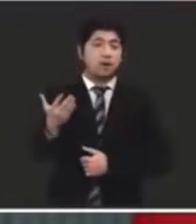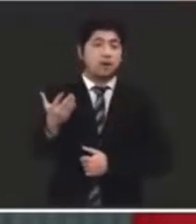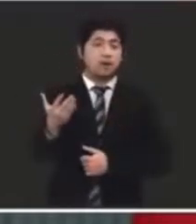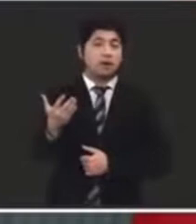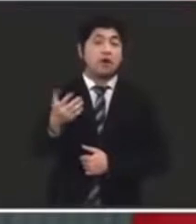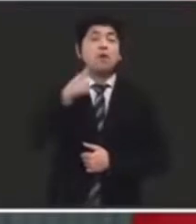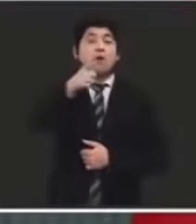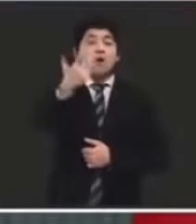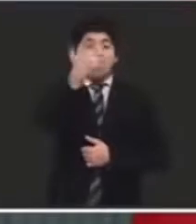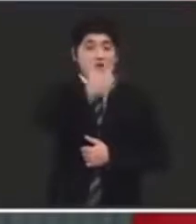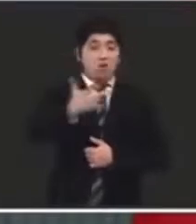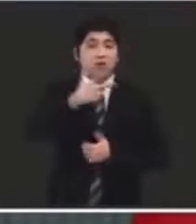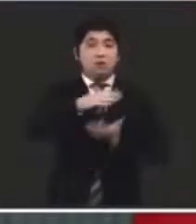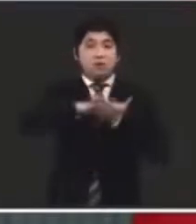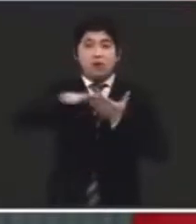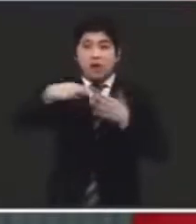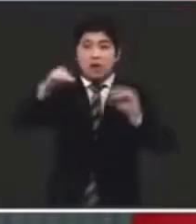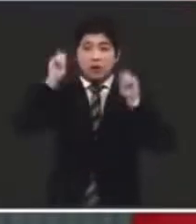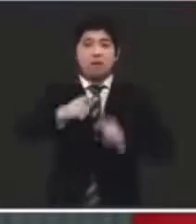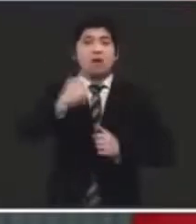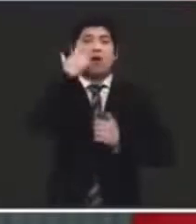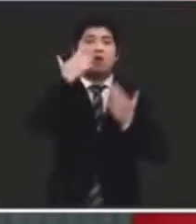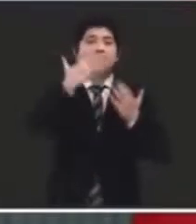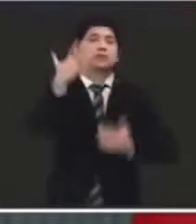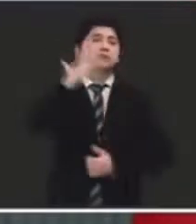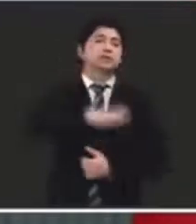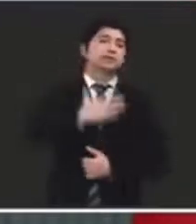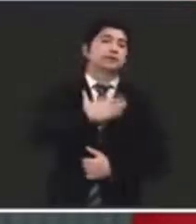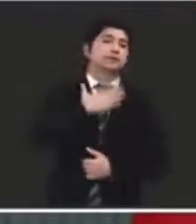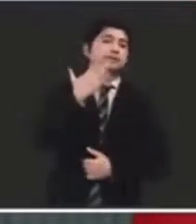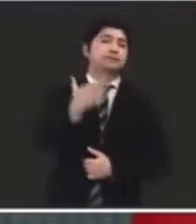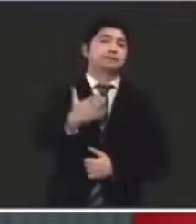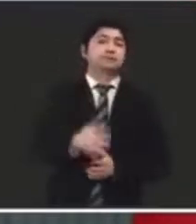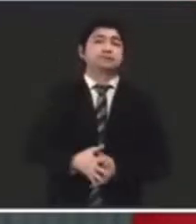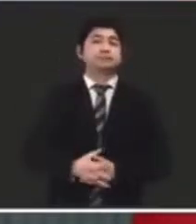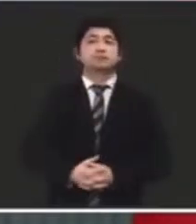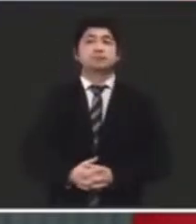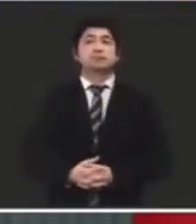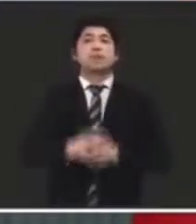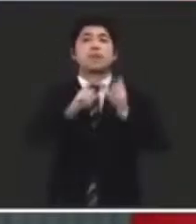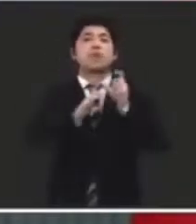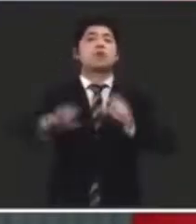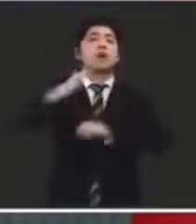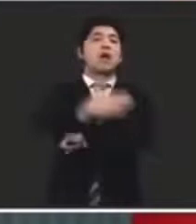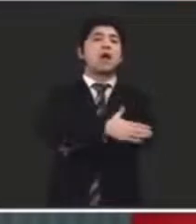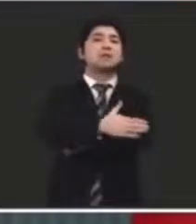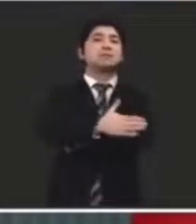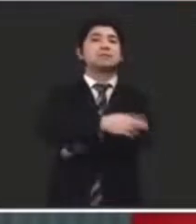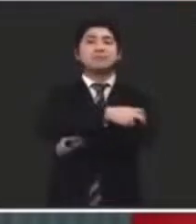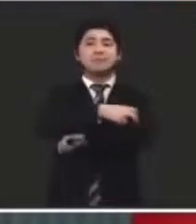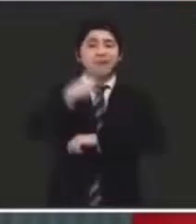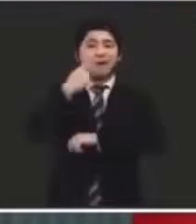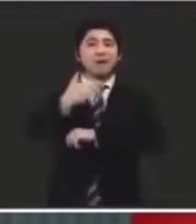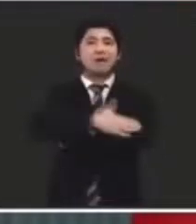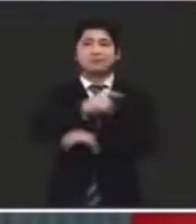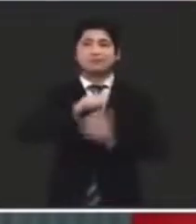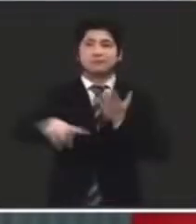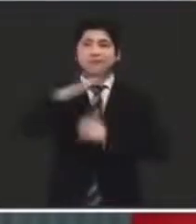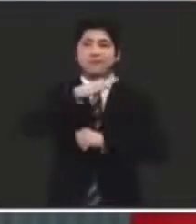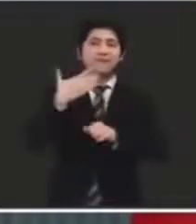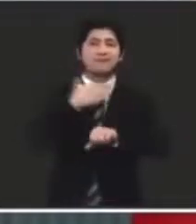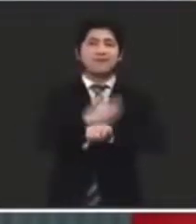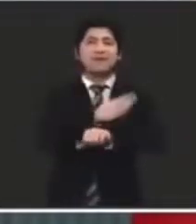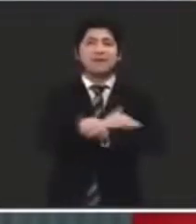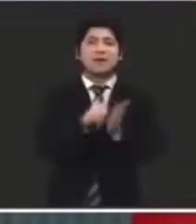bu üç düzenlemenin de hayırlı olmasını diliyorum sosyal yardım alan vatandaşlarımız içinde